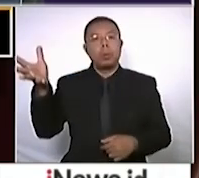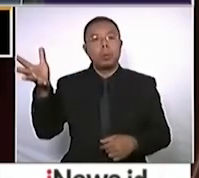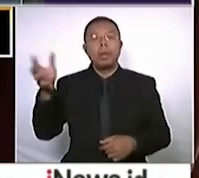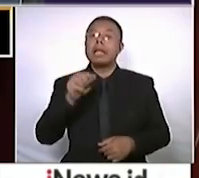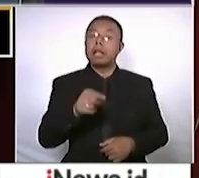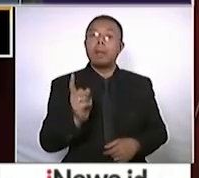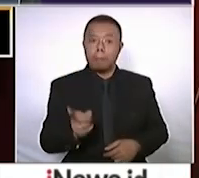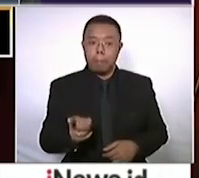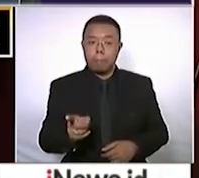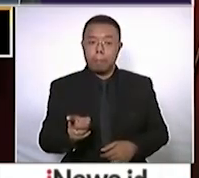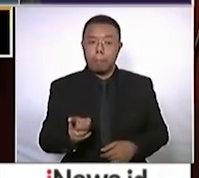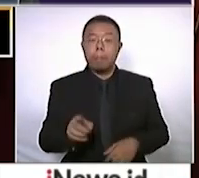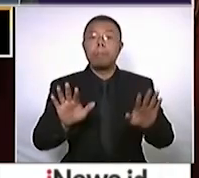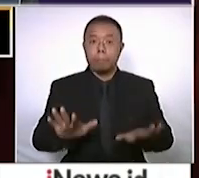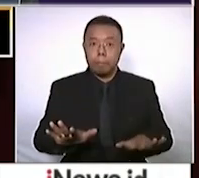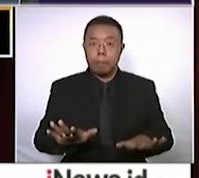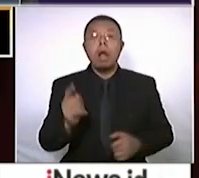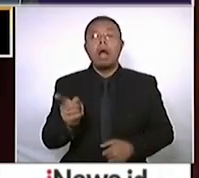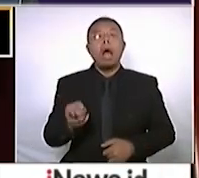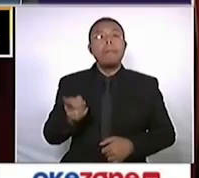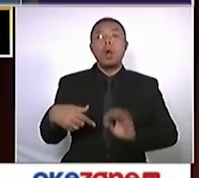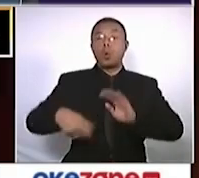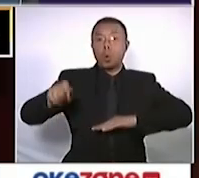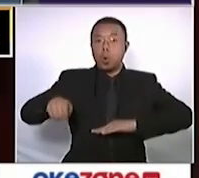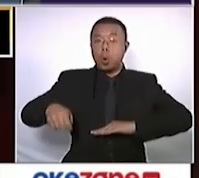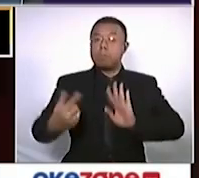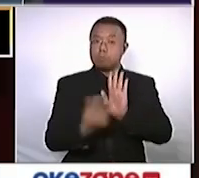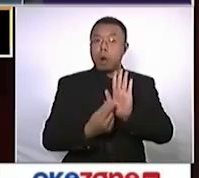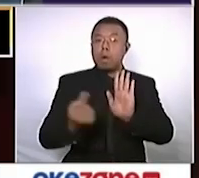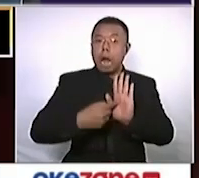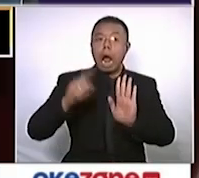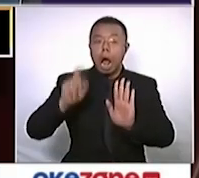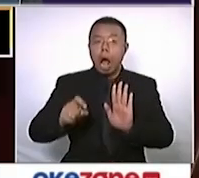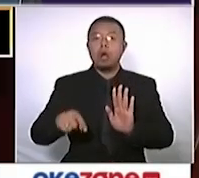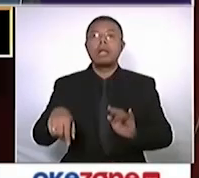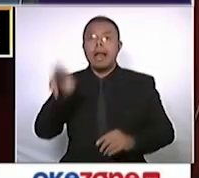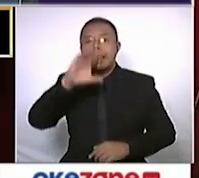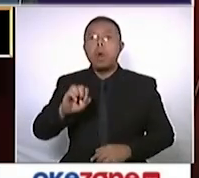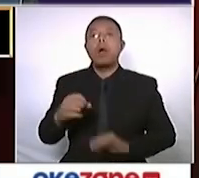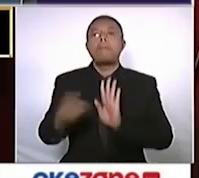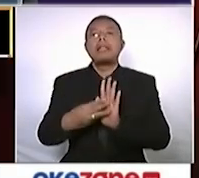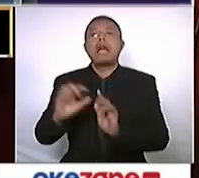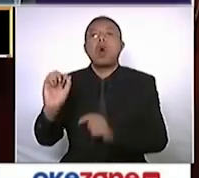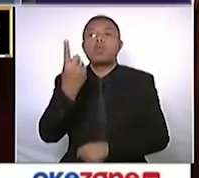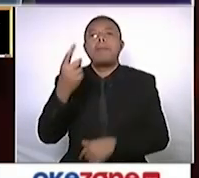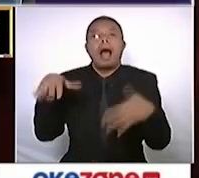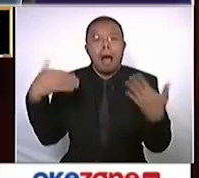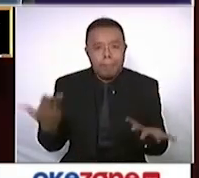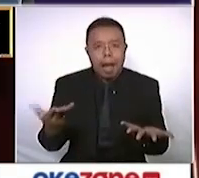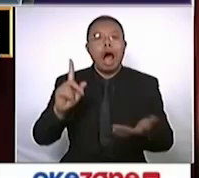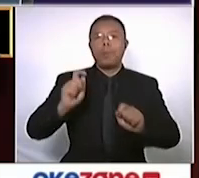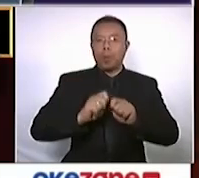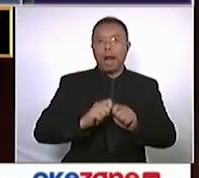tahu. Karena harap ya, tenang. Karena hukum itu perlu masalahnya dulu apa yang mau dibuat. Itulah